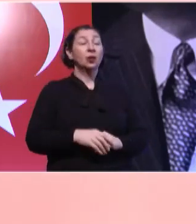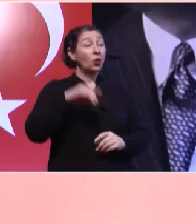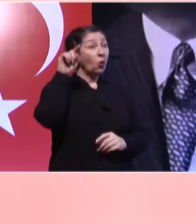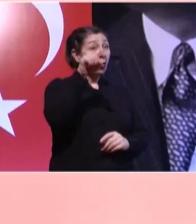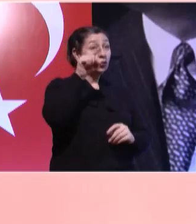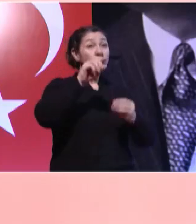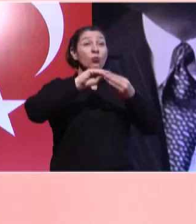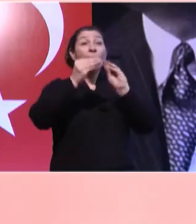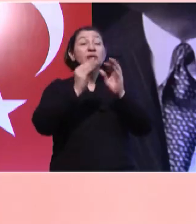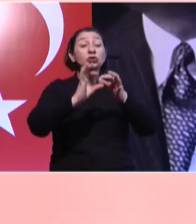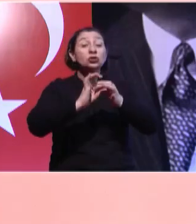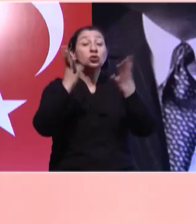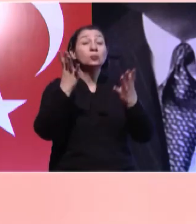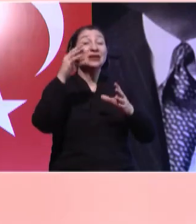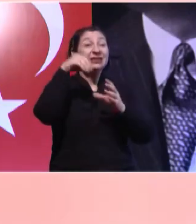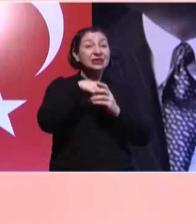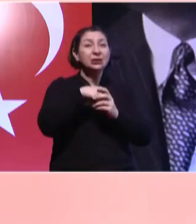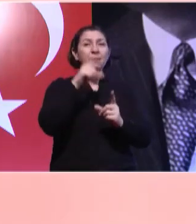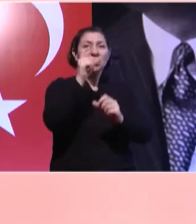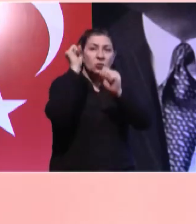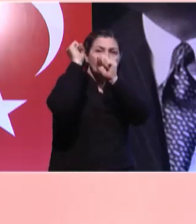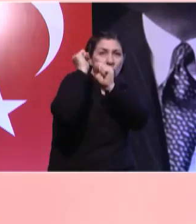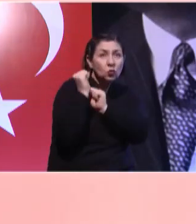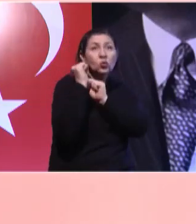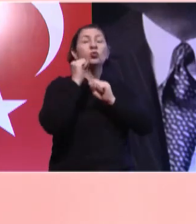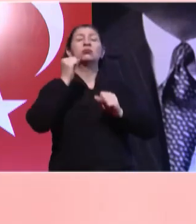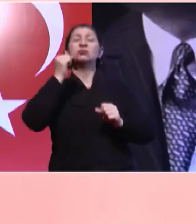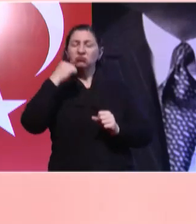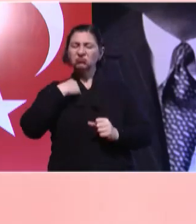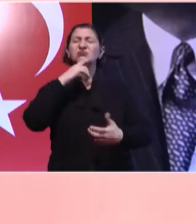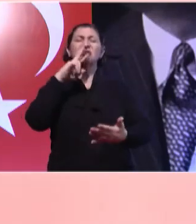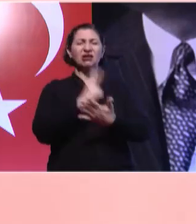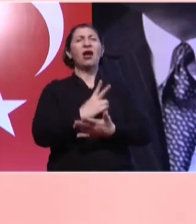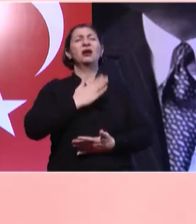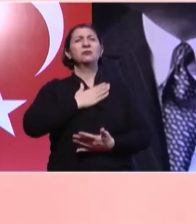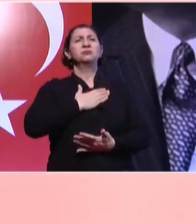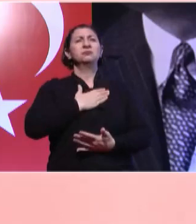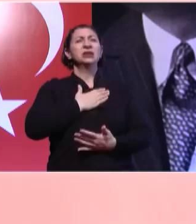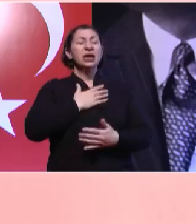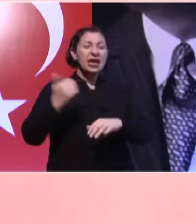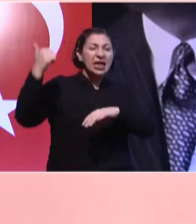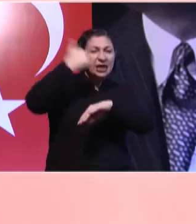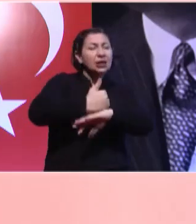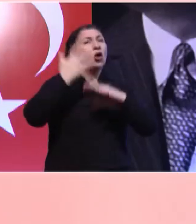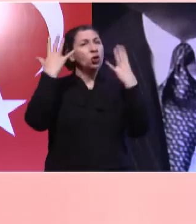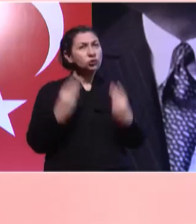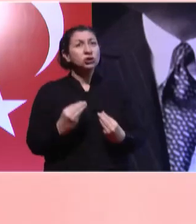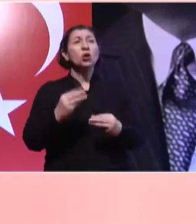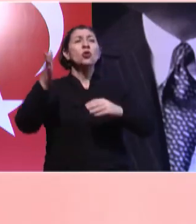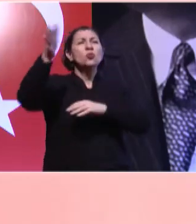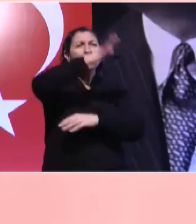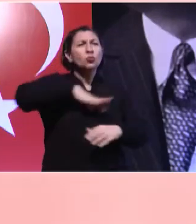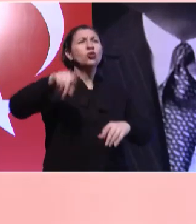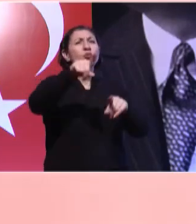onun sorunlarını çözmek gibi bir yükün altına girmeye kararlıyız. İktidar olacağız ve bütün